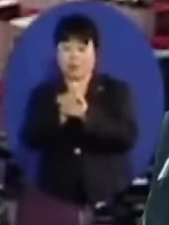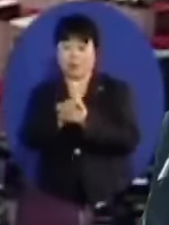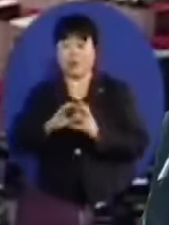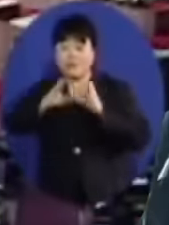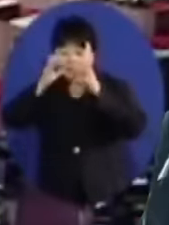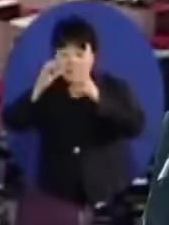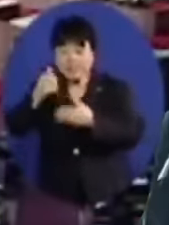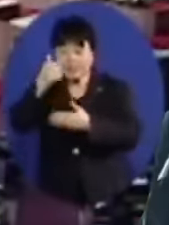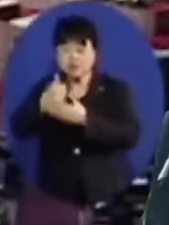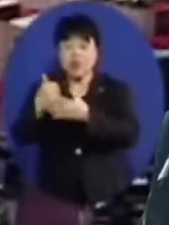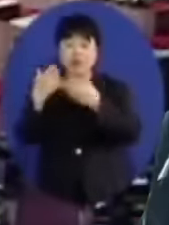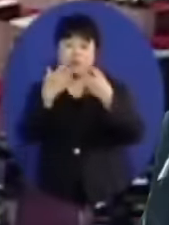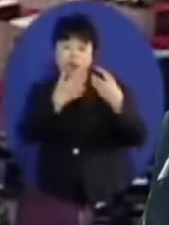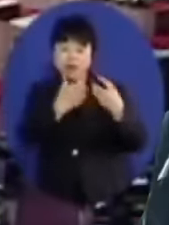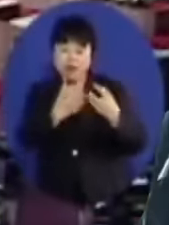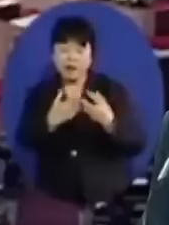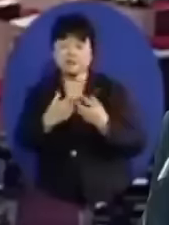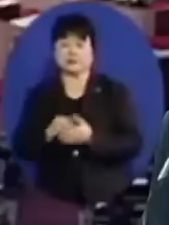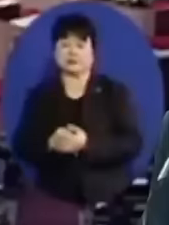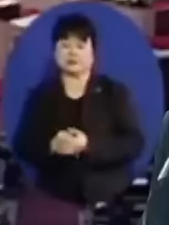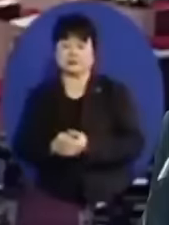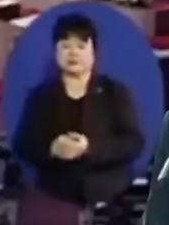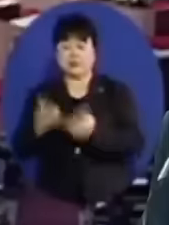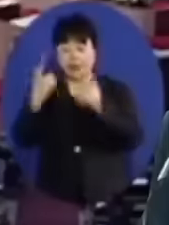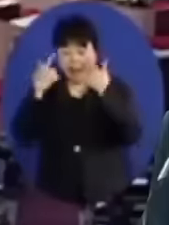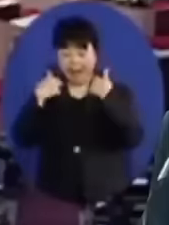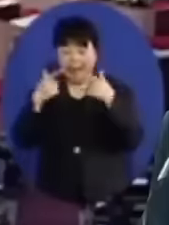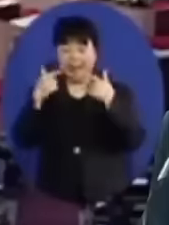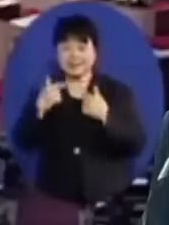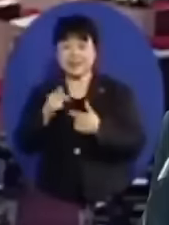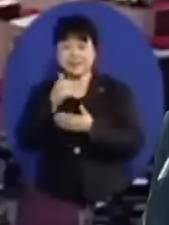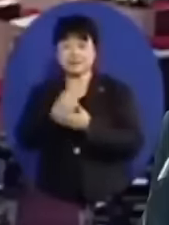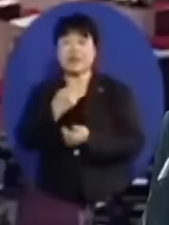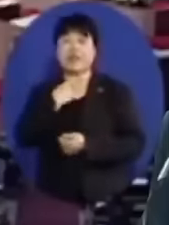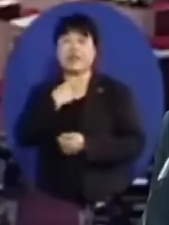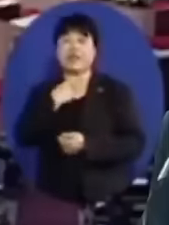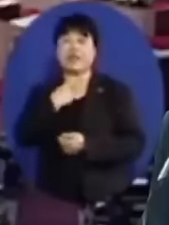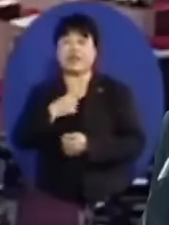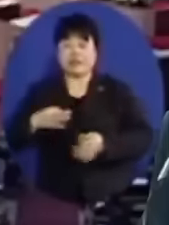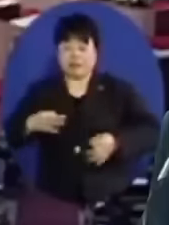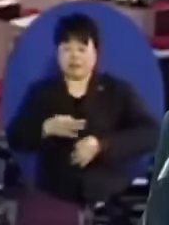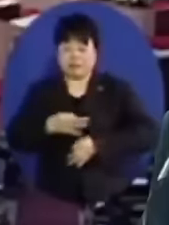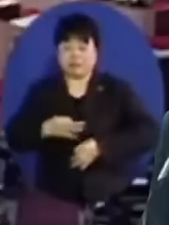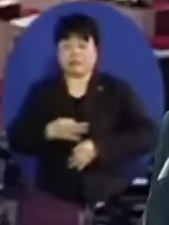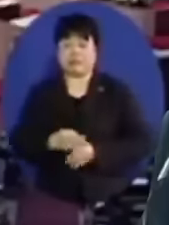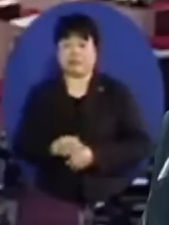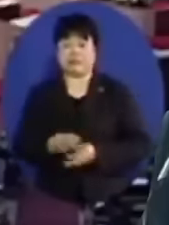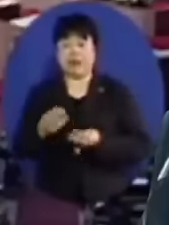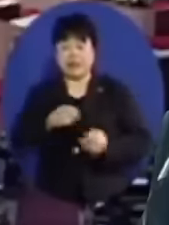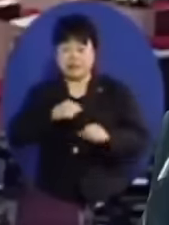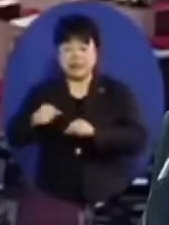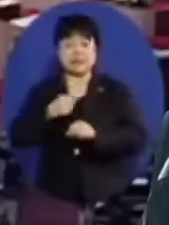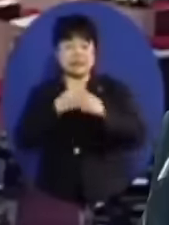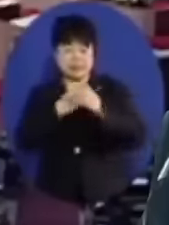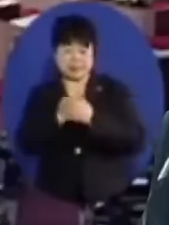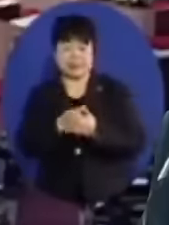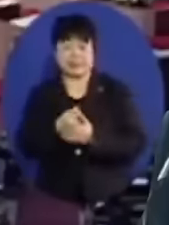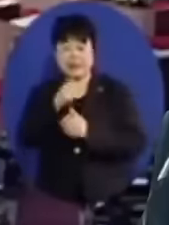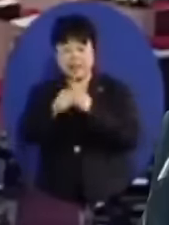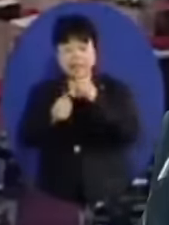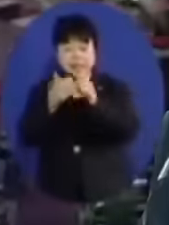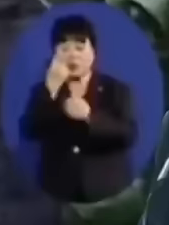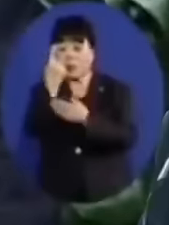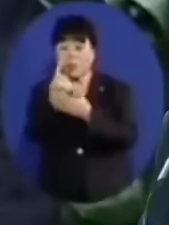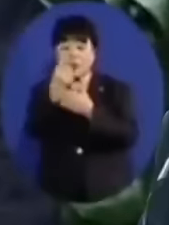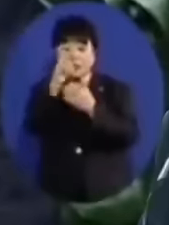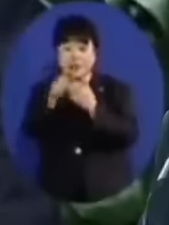세상에 죄로 꽉 들어 차 있고 우리가 항상 죄를 짓고 불의하고 추악한 일을 행하기 때문에 하나님께